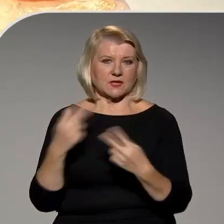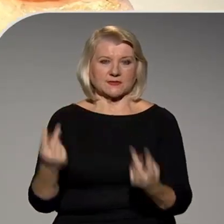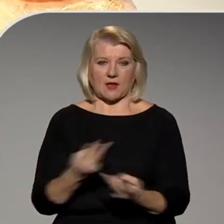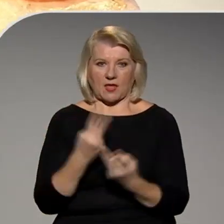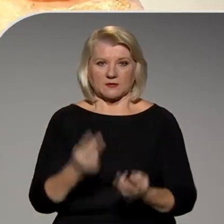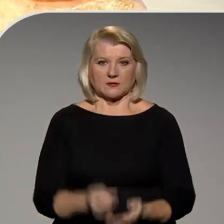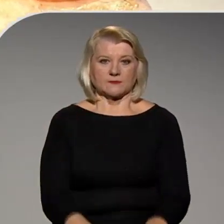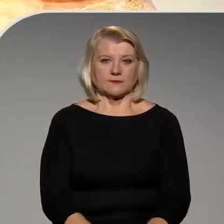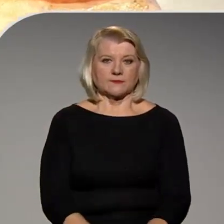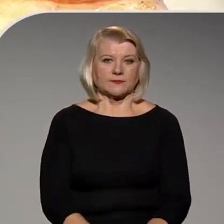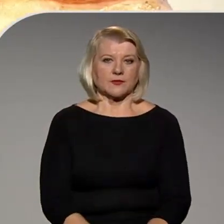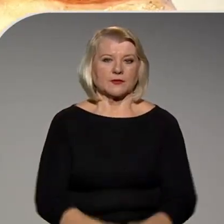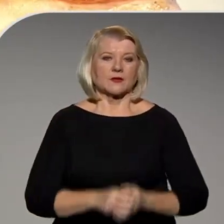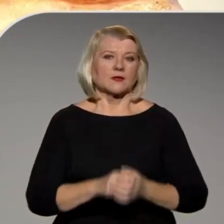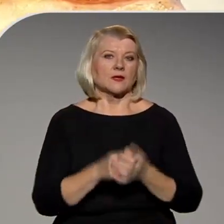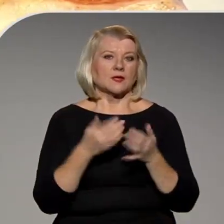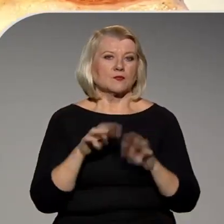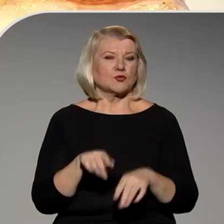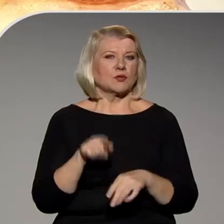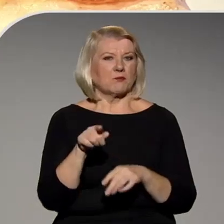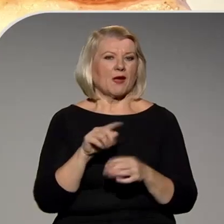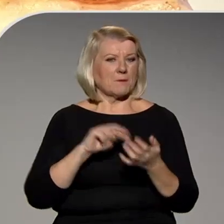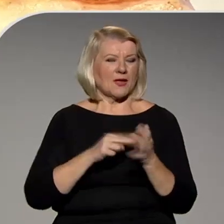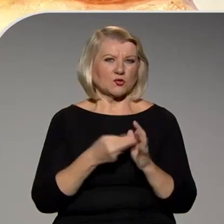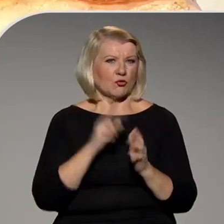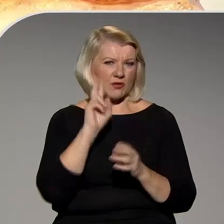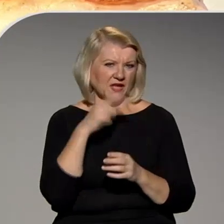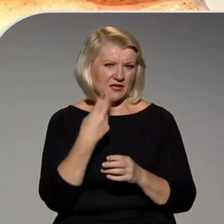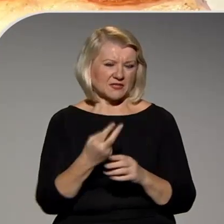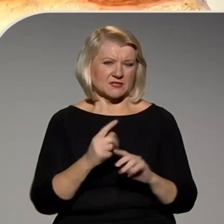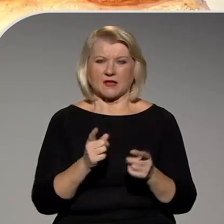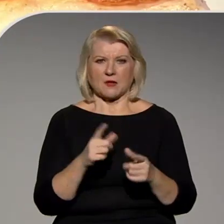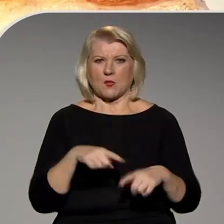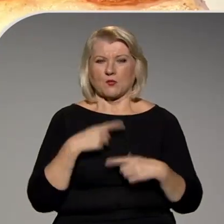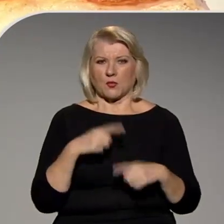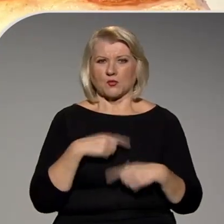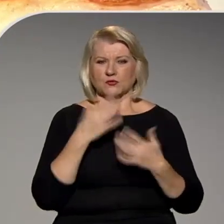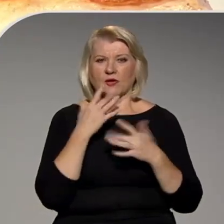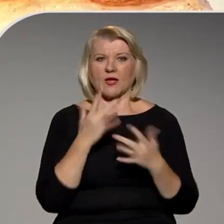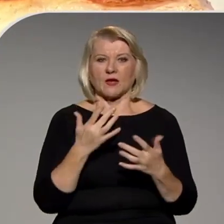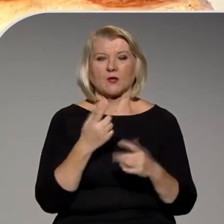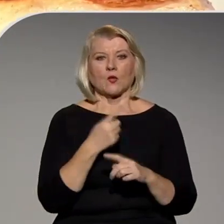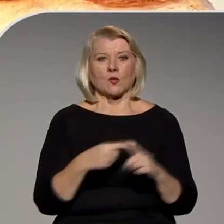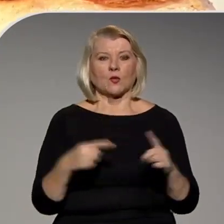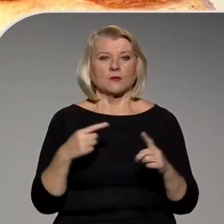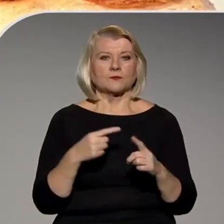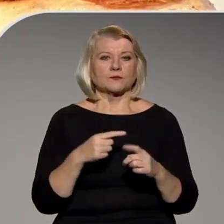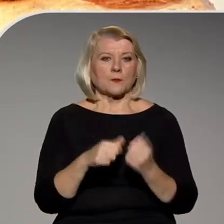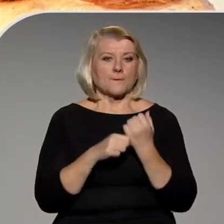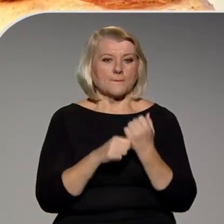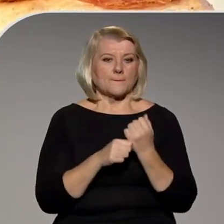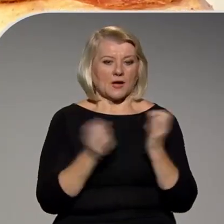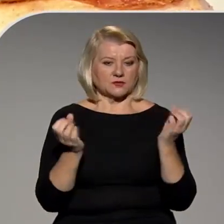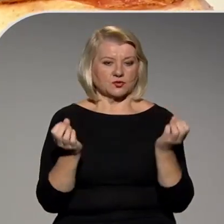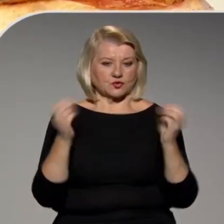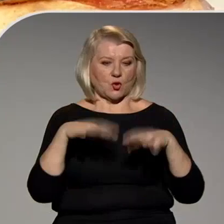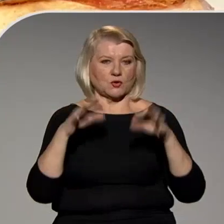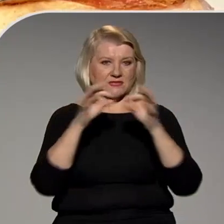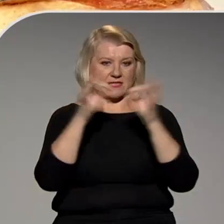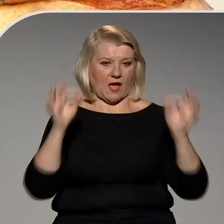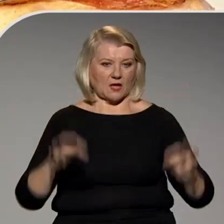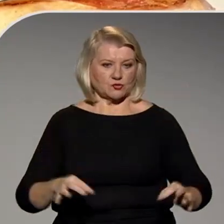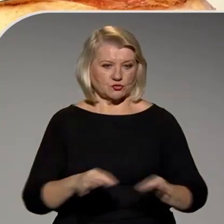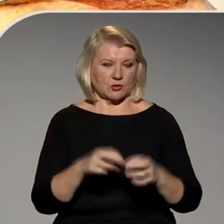Aby jsme poradili divákům, kteří tuto metodu třeba neznají nebo nepoužívají, takže maso se zavaří vakuově do sáčku. Ano,